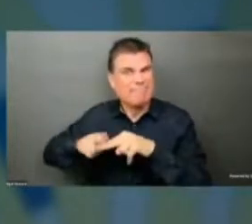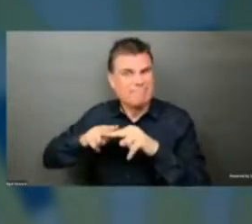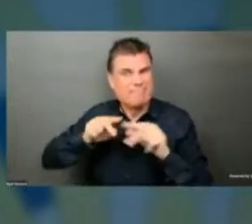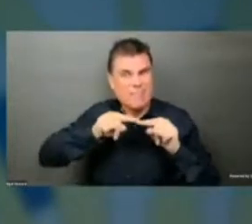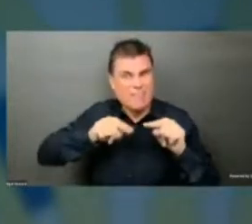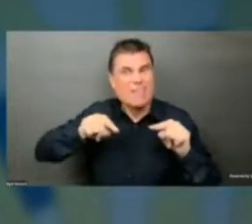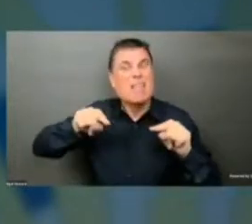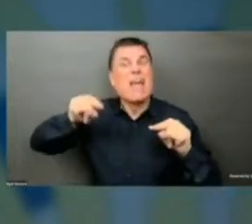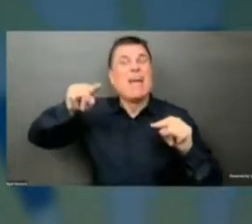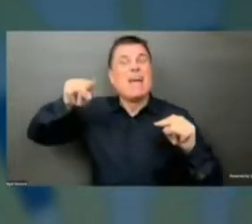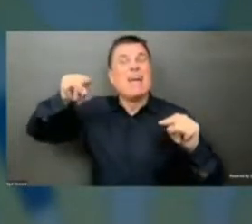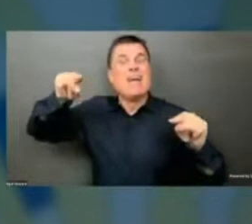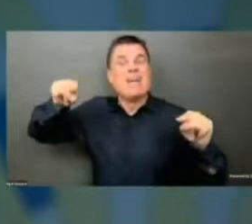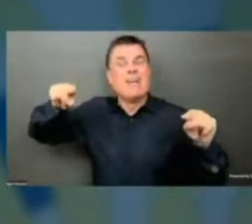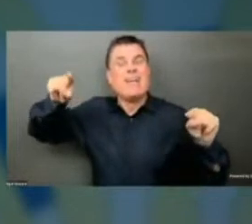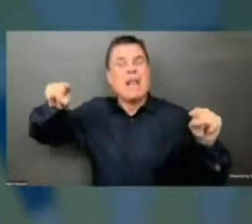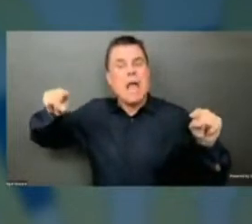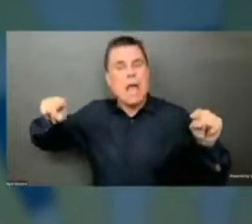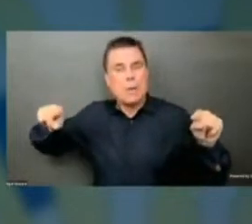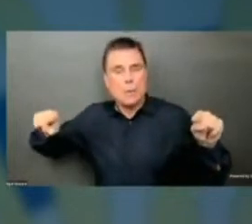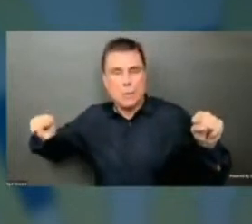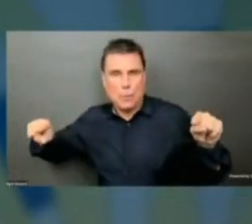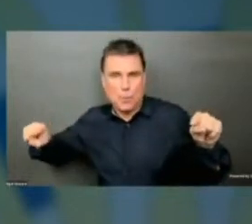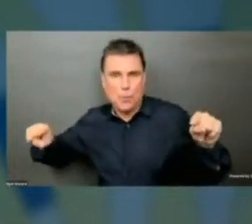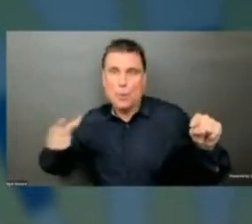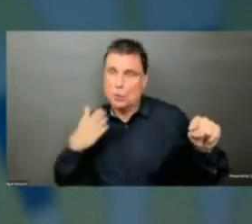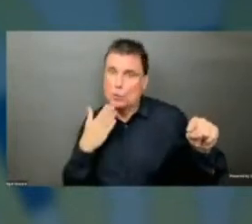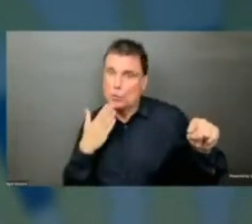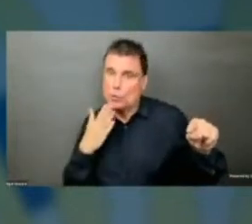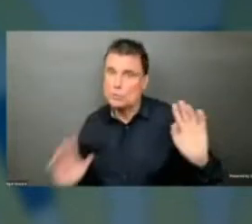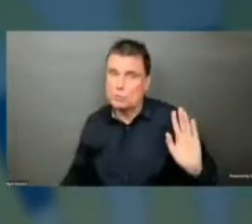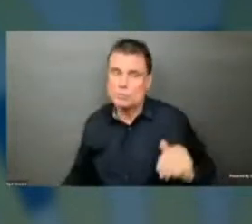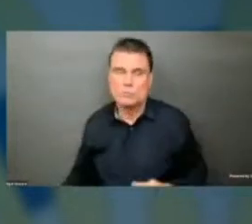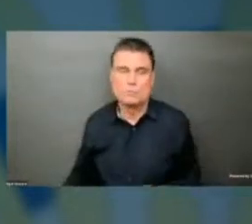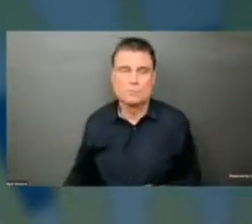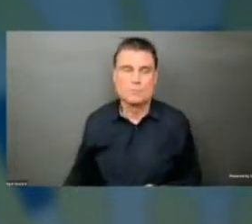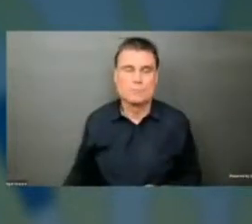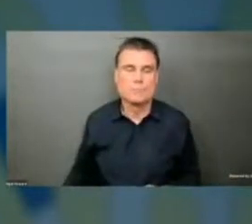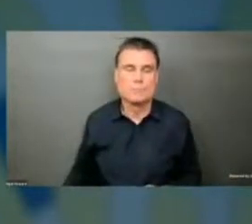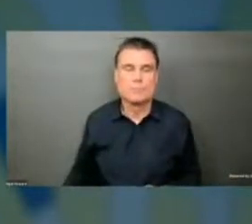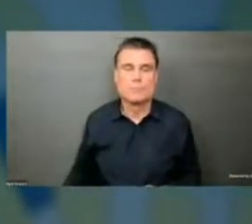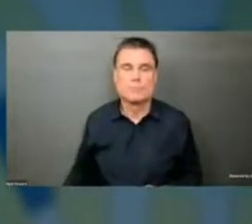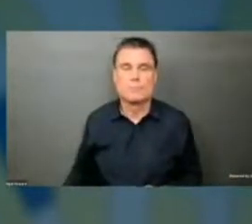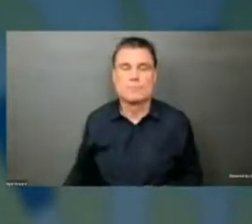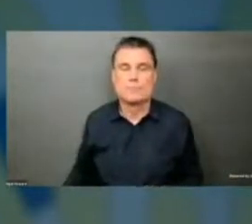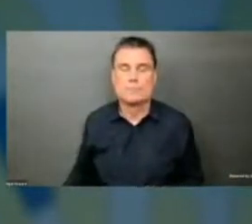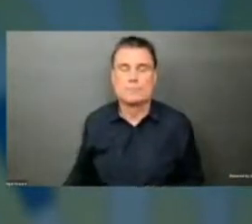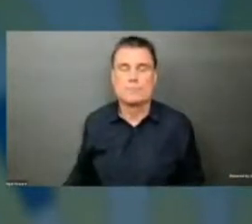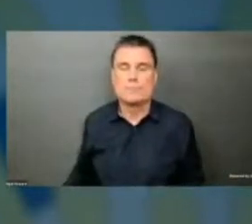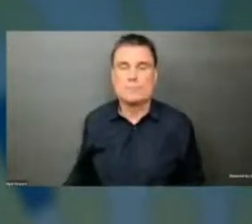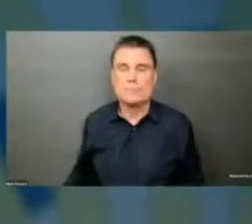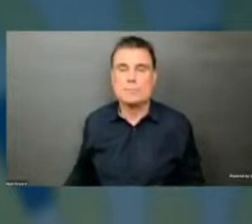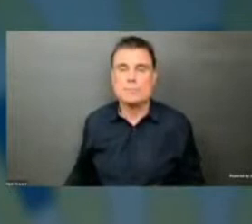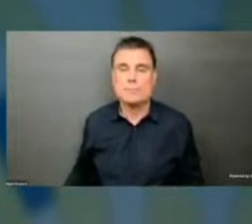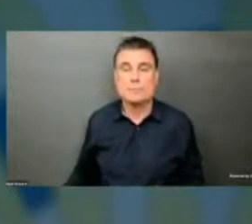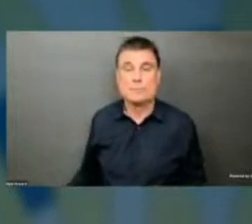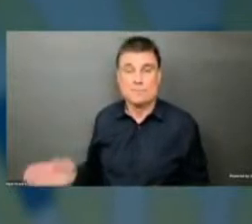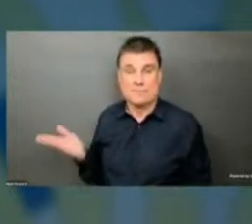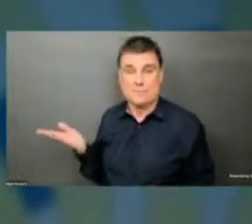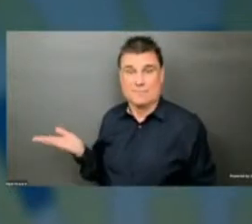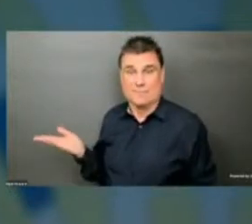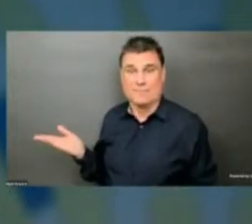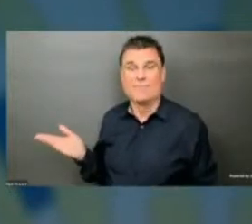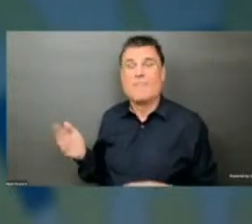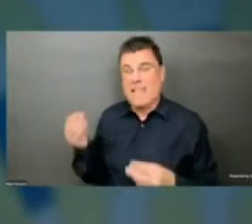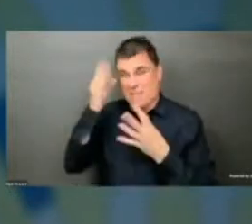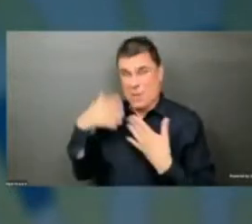降。 This then leads into helping us understand the modeling that allows us to get a sense